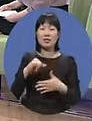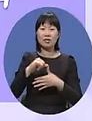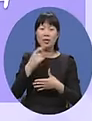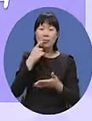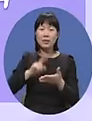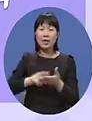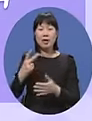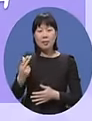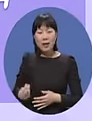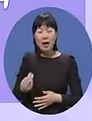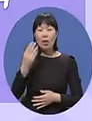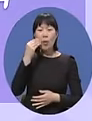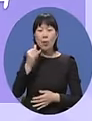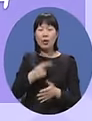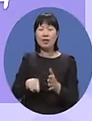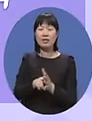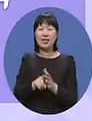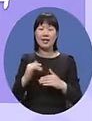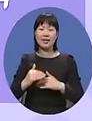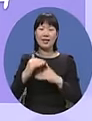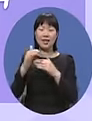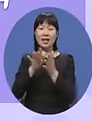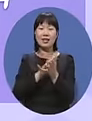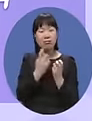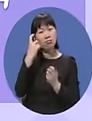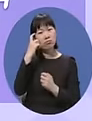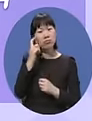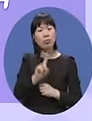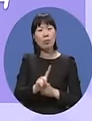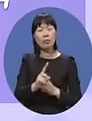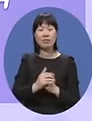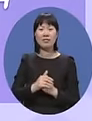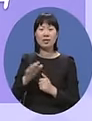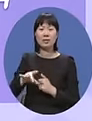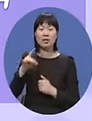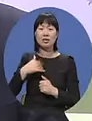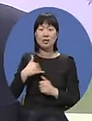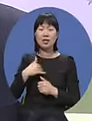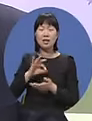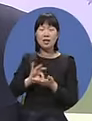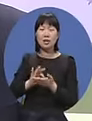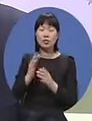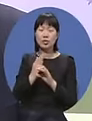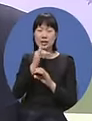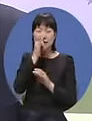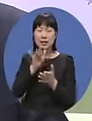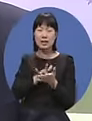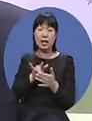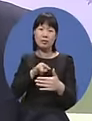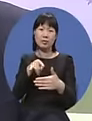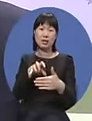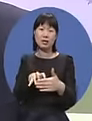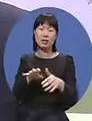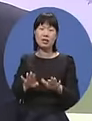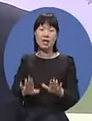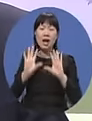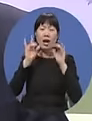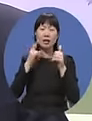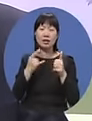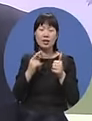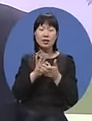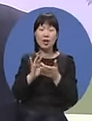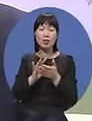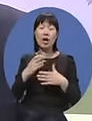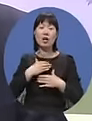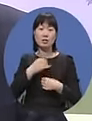쉽게 변을 볼 수 있도록 단계별 약물 치료를 하자. 일단은 저희가 쓰고 있는 약물들 중에는 아이들한테